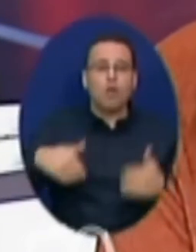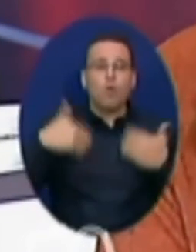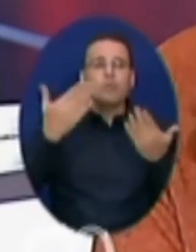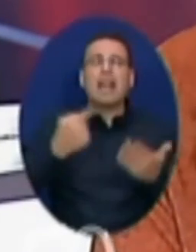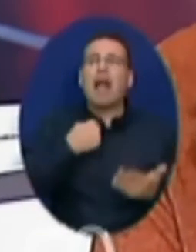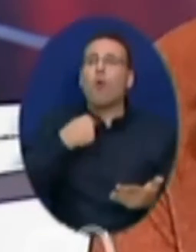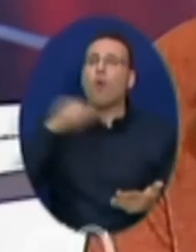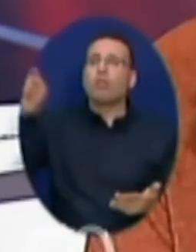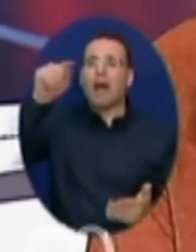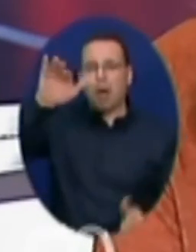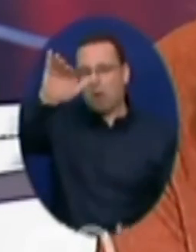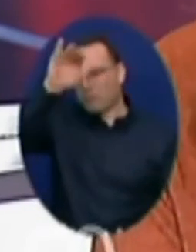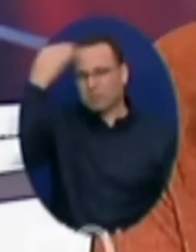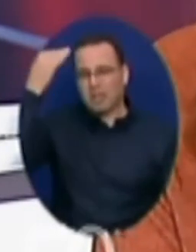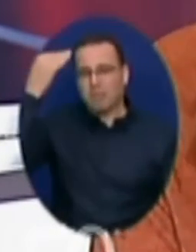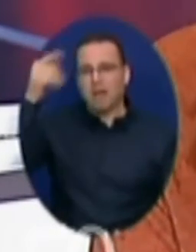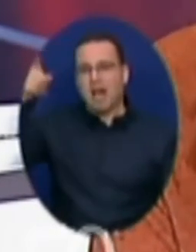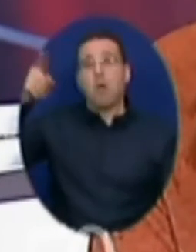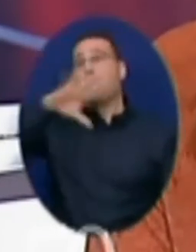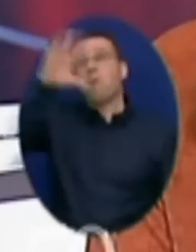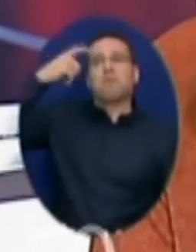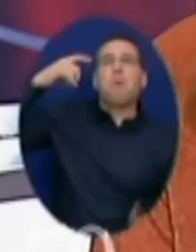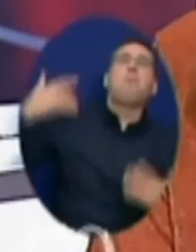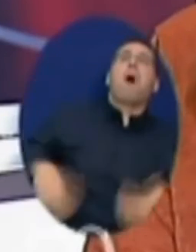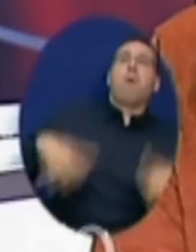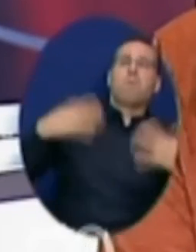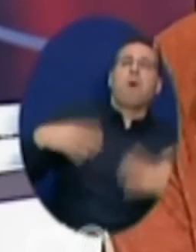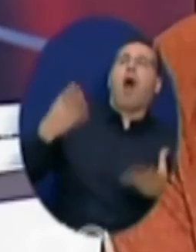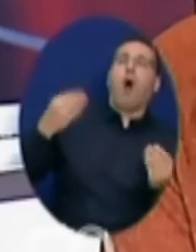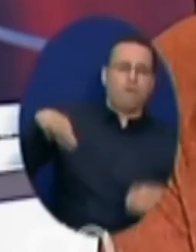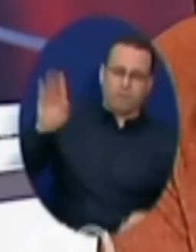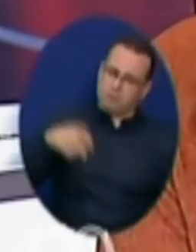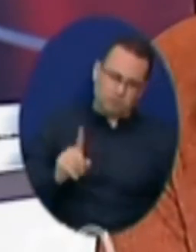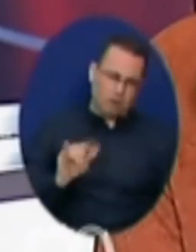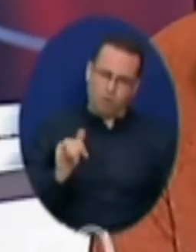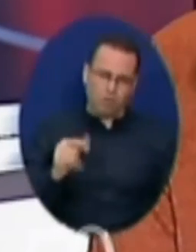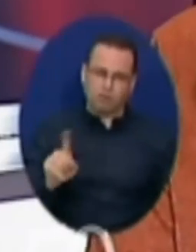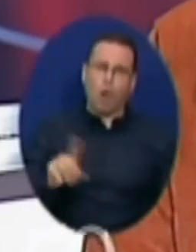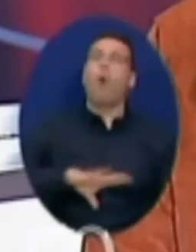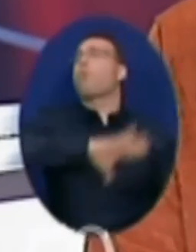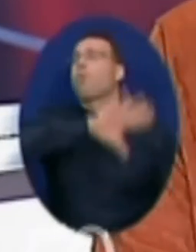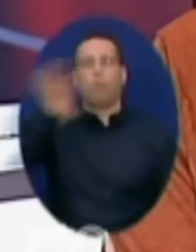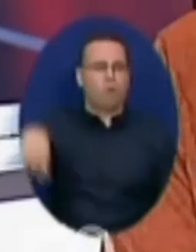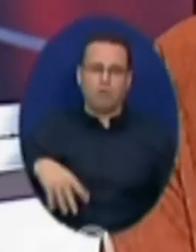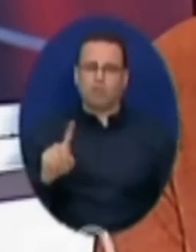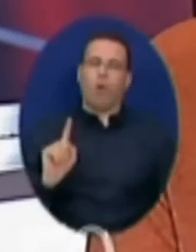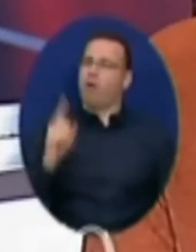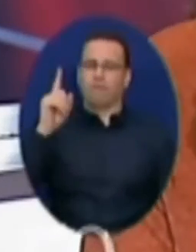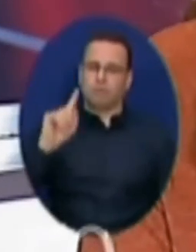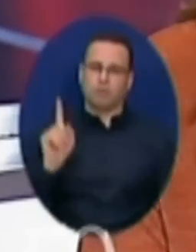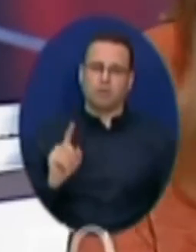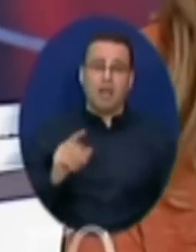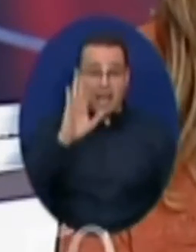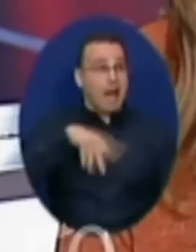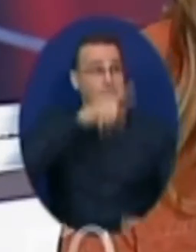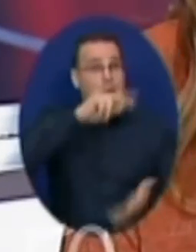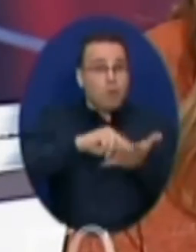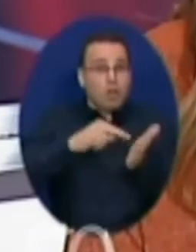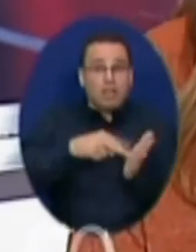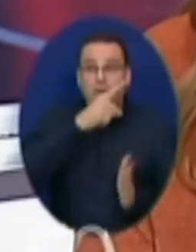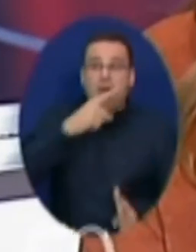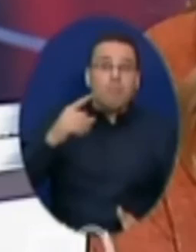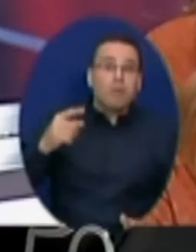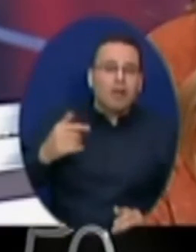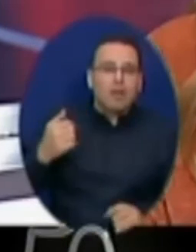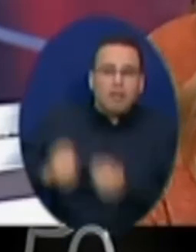לקולות הקיצוניים דומיננטיות גדולה, ואנחנו נגררים אחרי הקולות הקיצוניים, לצערי גם הפוליטיקאים נגררים בדיוק. אחרי הקולות